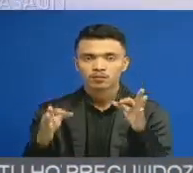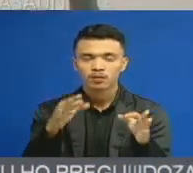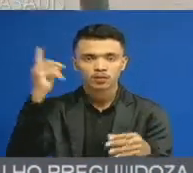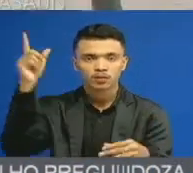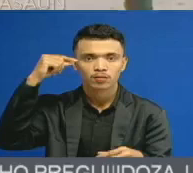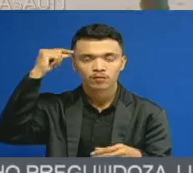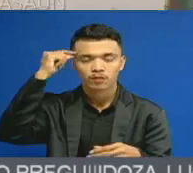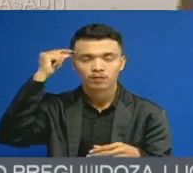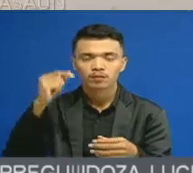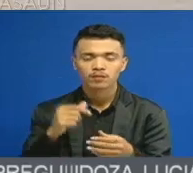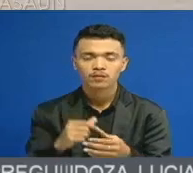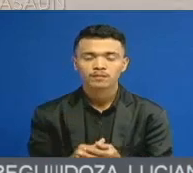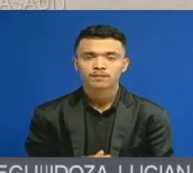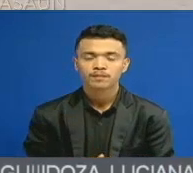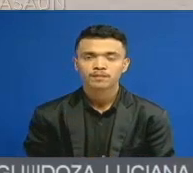governo